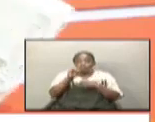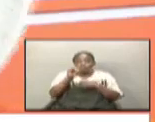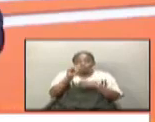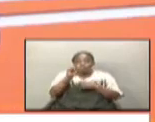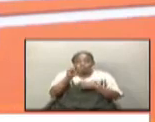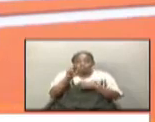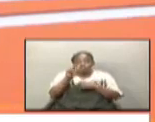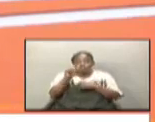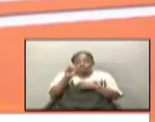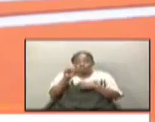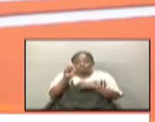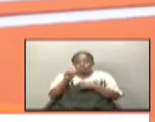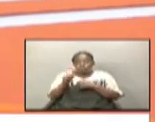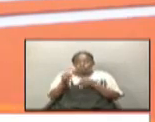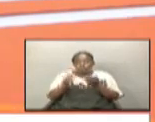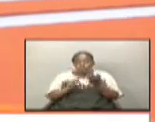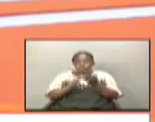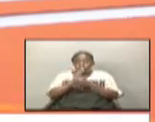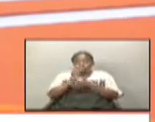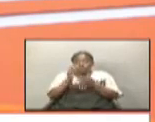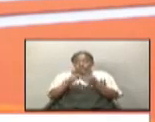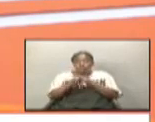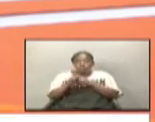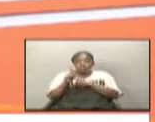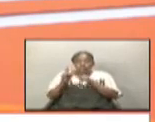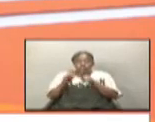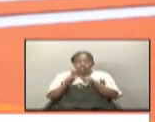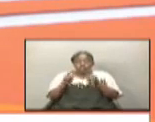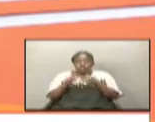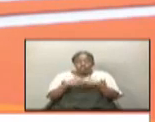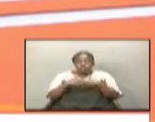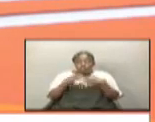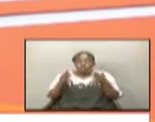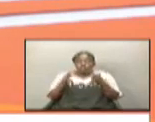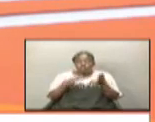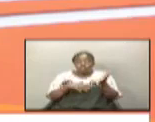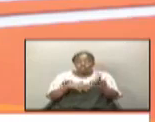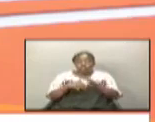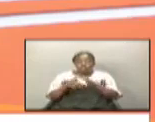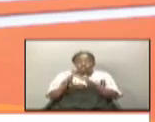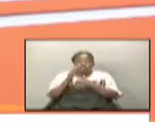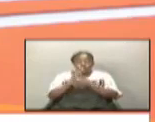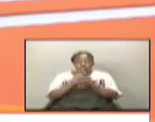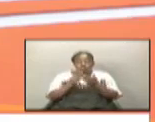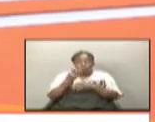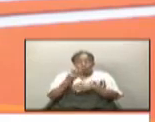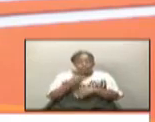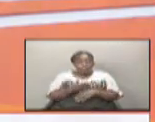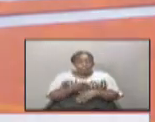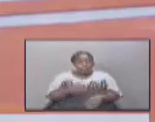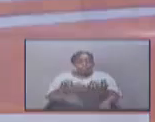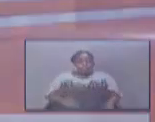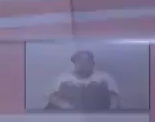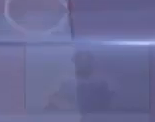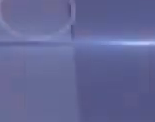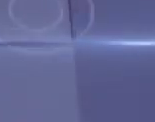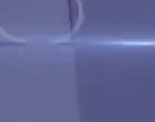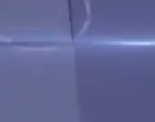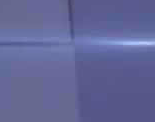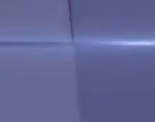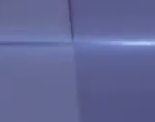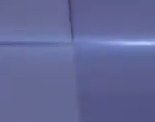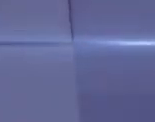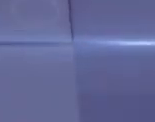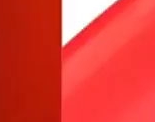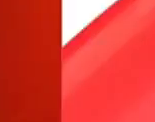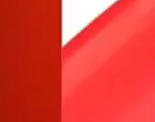okubeera omulwanizi w'eddembe n'okubeera ow'amazima. Tukomawo n'ekitundu ekyokubiri gano ge gamu kugalimu. Linda ne mino